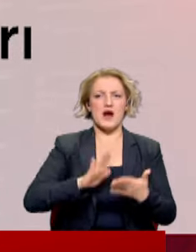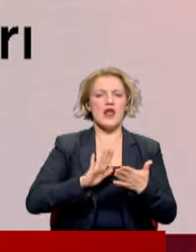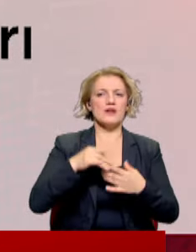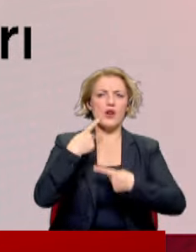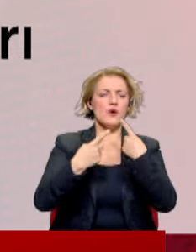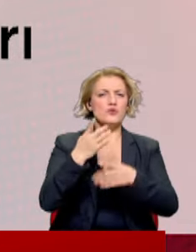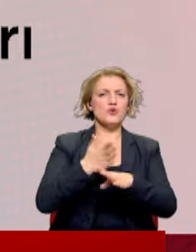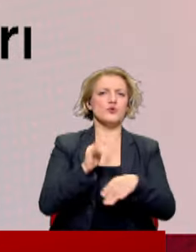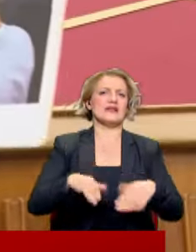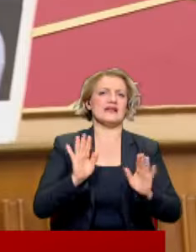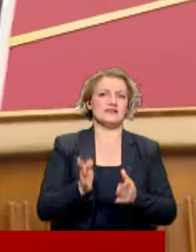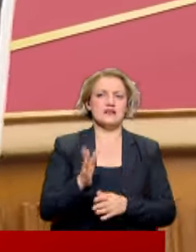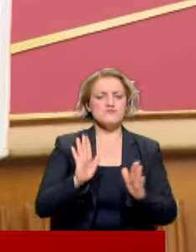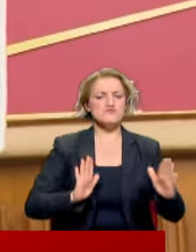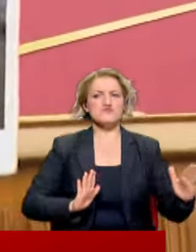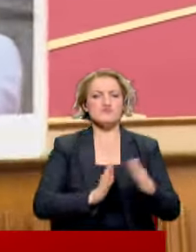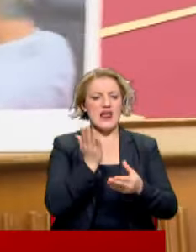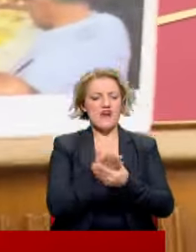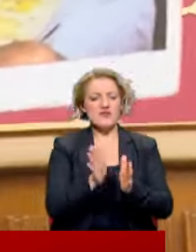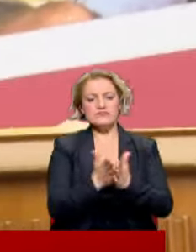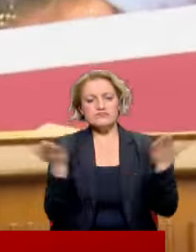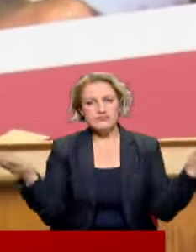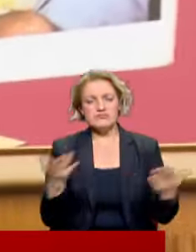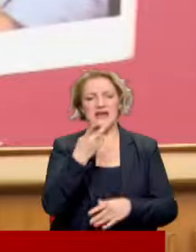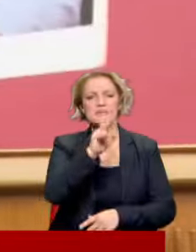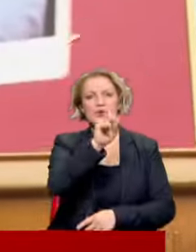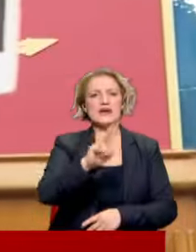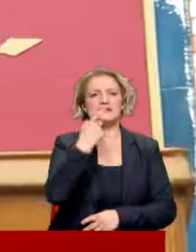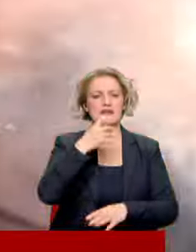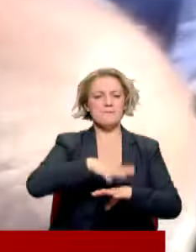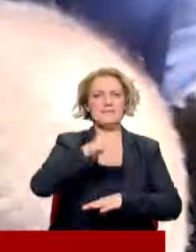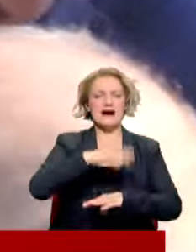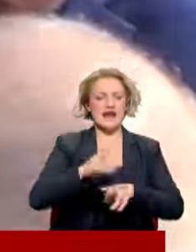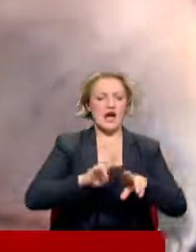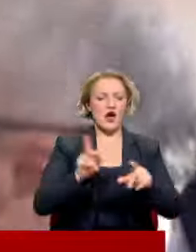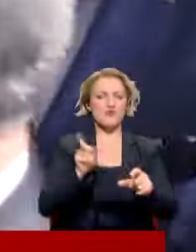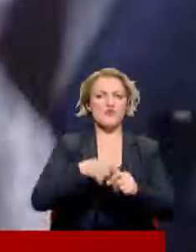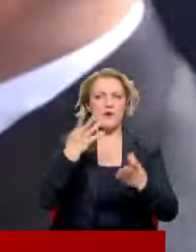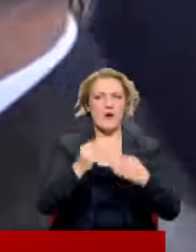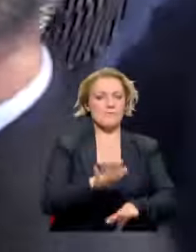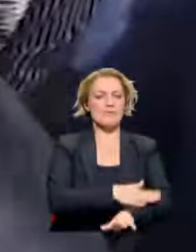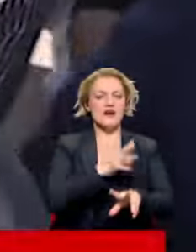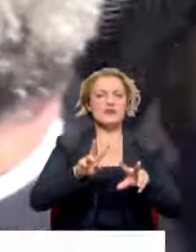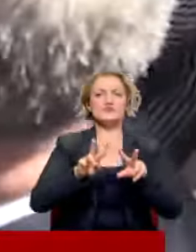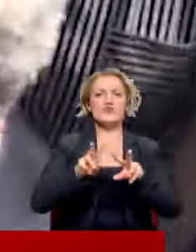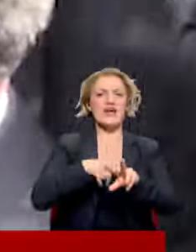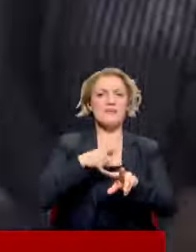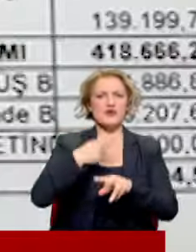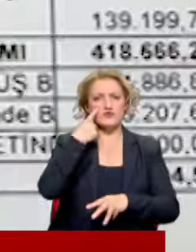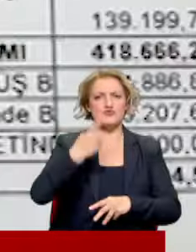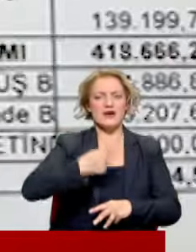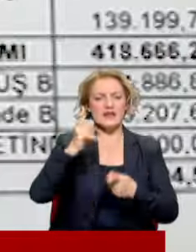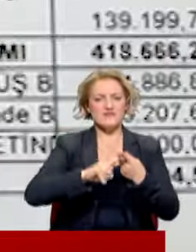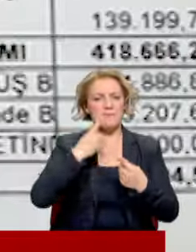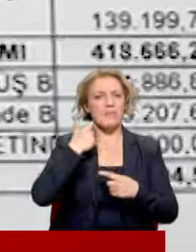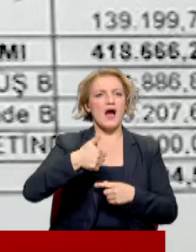arkadaşımızın iddiaları çok doğru değil. Muhalefet arşivi açtı. 2017 yılında Mardin'e kayyum olarak atanan Vali Mustafa Yaman'ın Cumhurbaşkanı